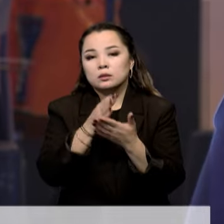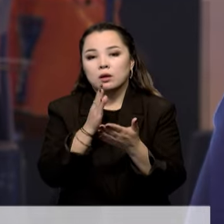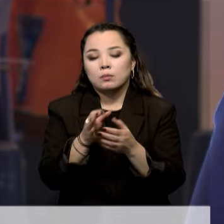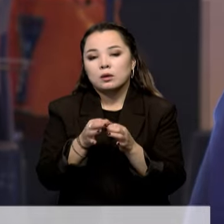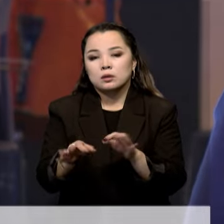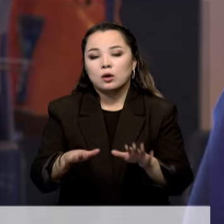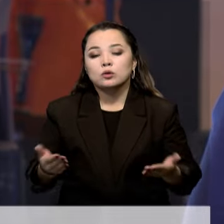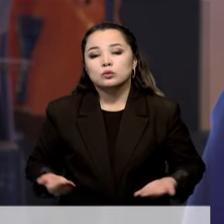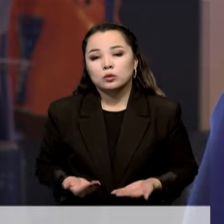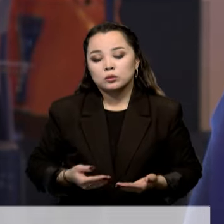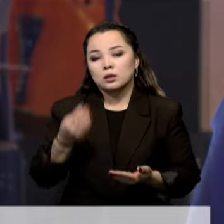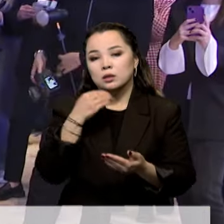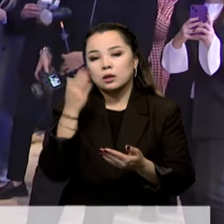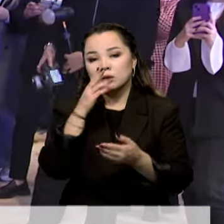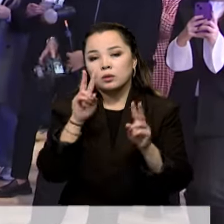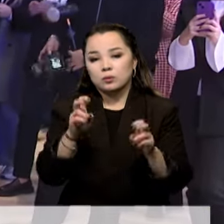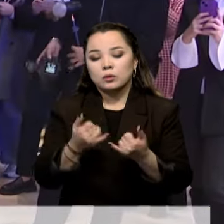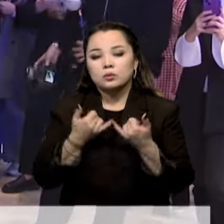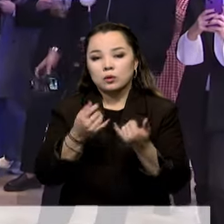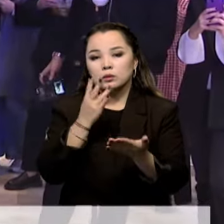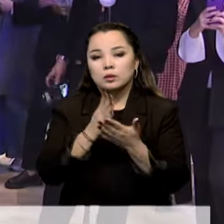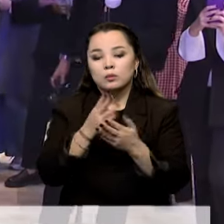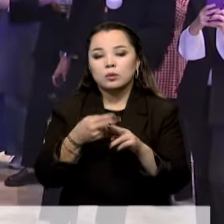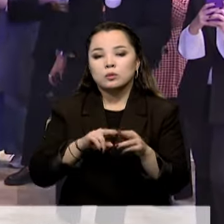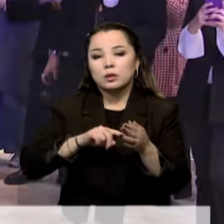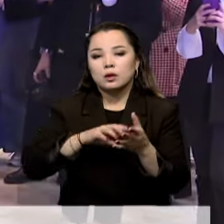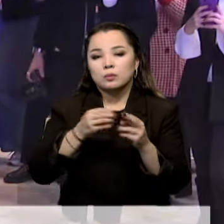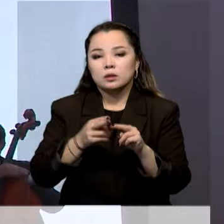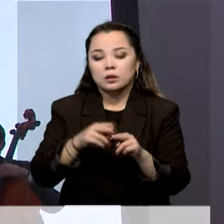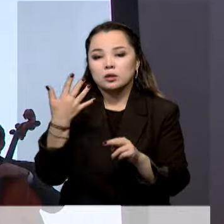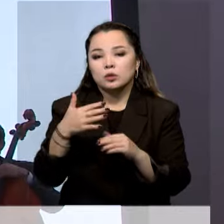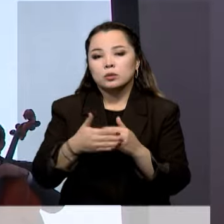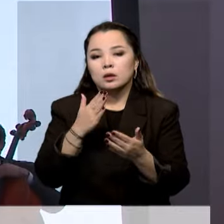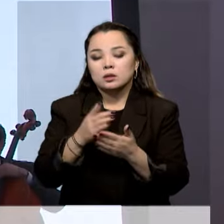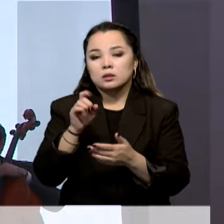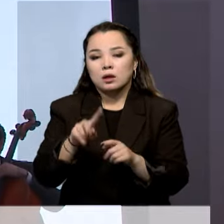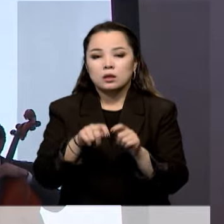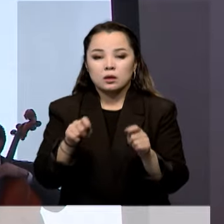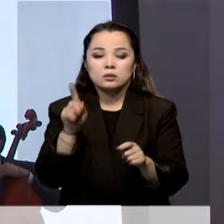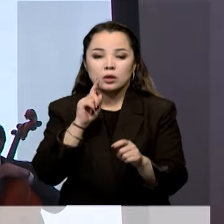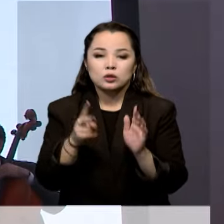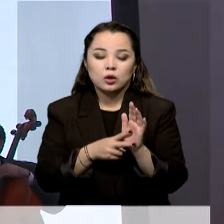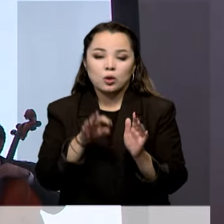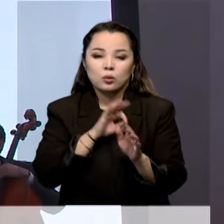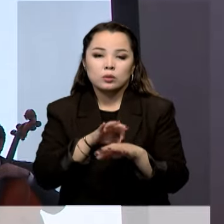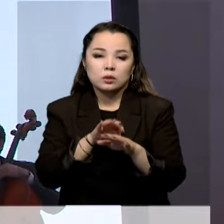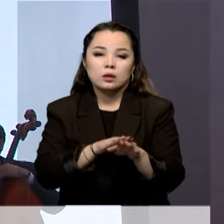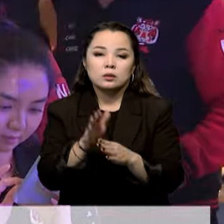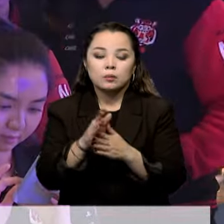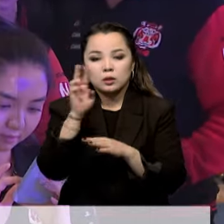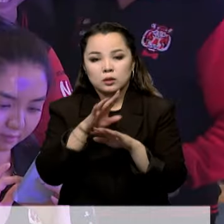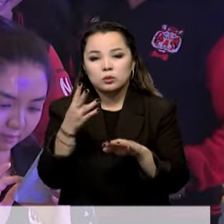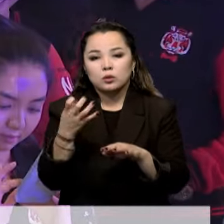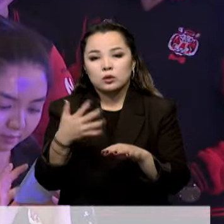Шалғай өңірдің тұрғындары да сапалы кино көруге құқылы. Осы мақсатта алдағы жылы тағы 50-ден аса зал ашылмақ. Әзірге 7-і қолға алыныпты.